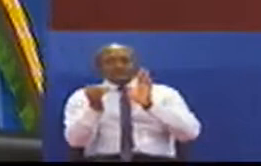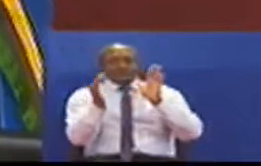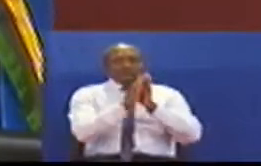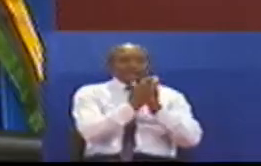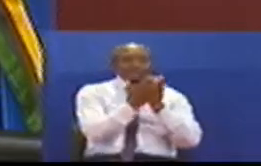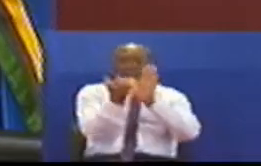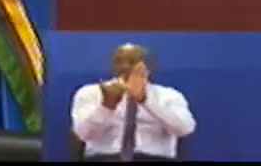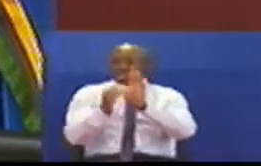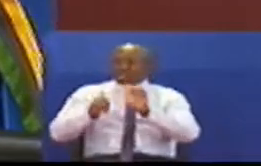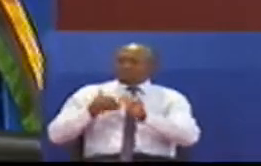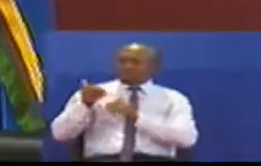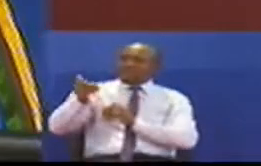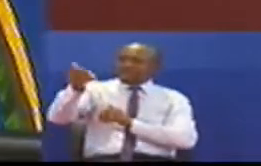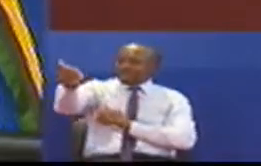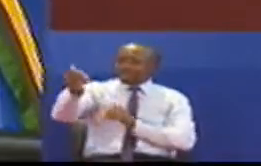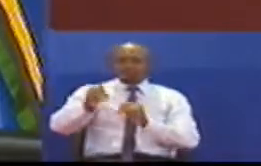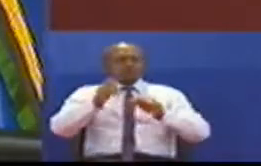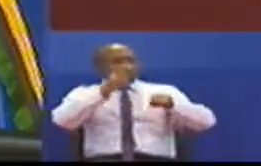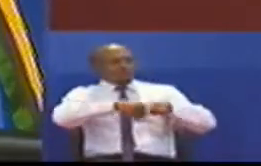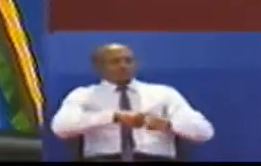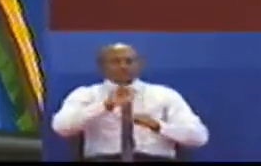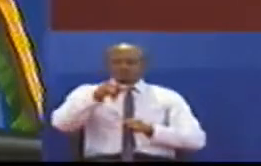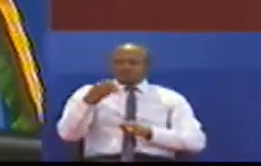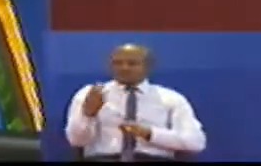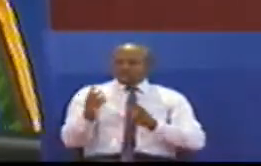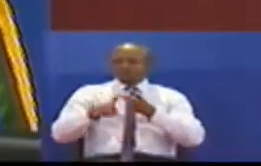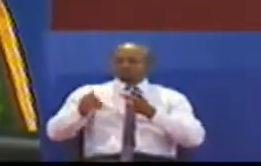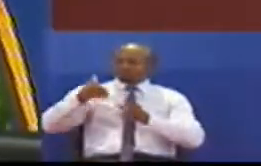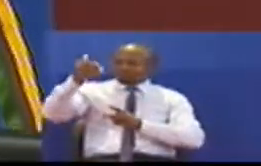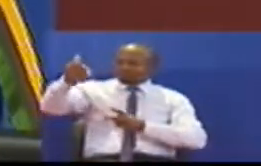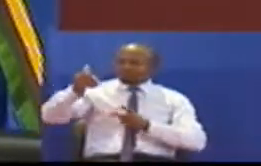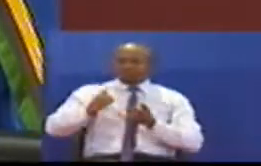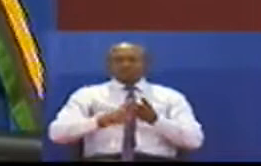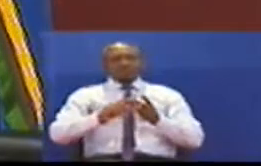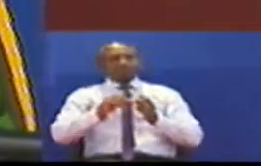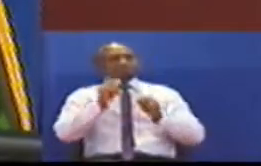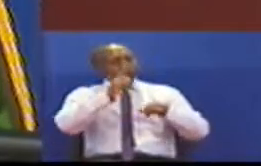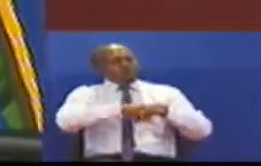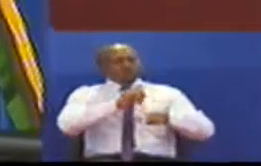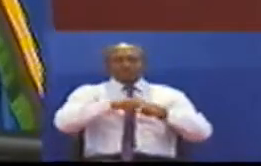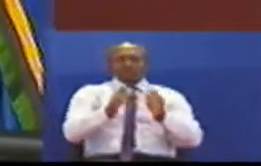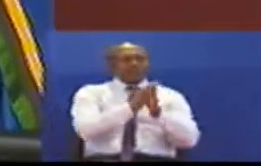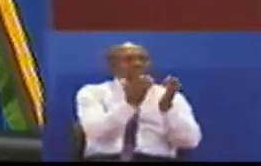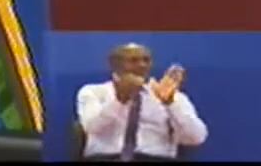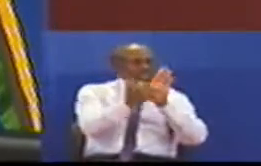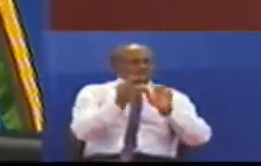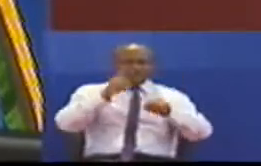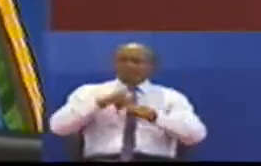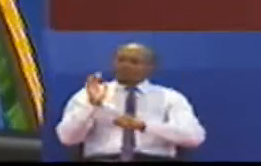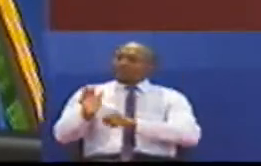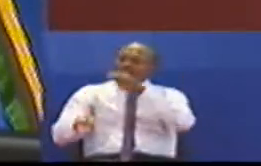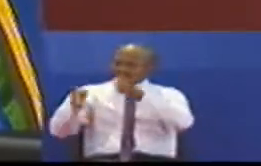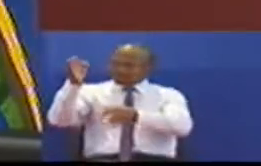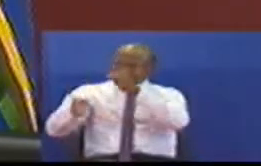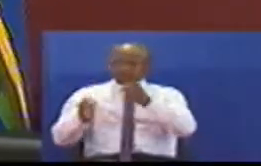labda zinahusiana na mambo haya. Kwa hiyo tuna muda Jumatatu wa kuongelea, tuna muda wakati wa katiba na sheria, na ndio mahali pake hasa ambayo nadhani sio